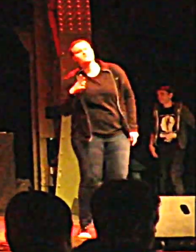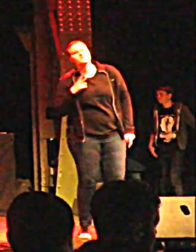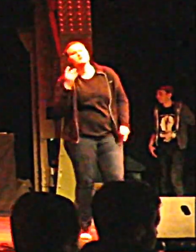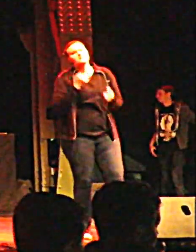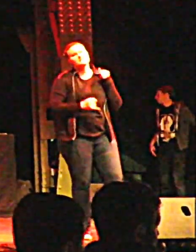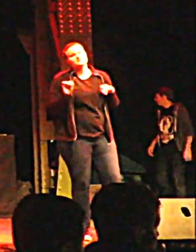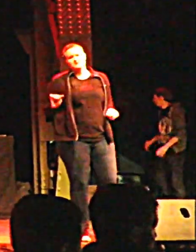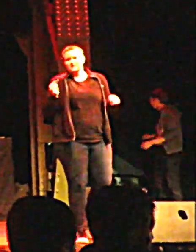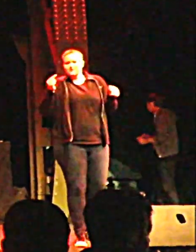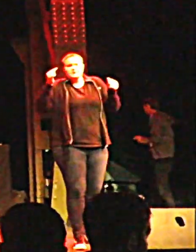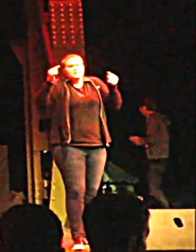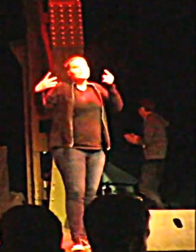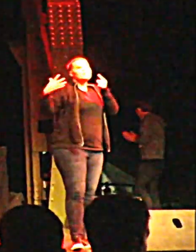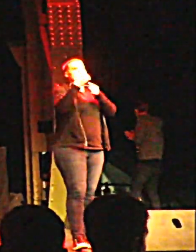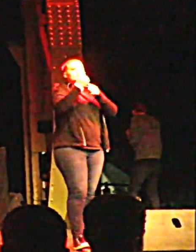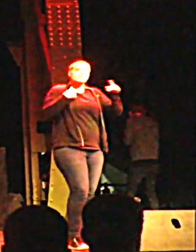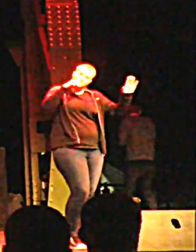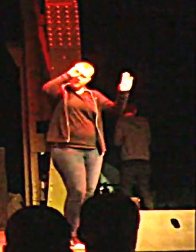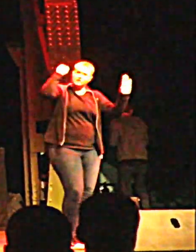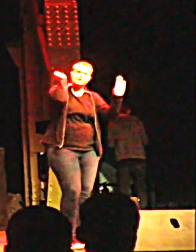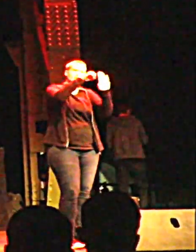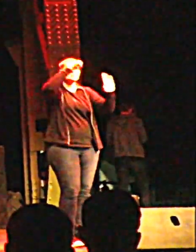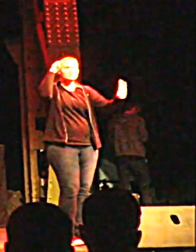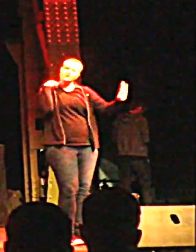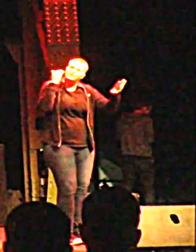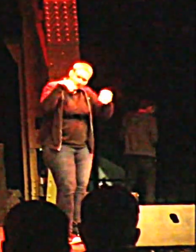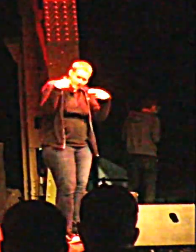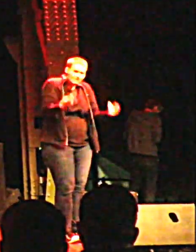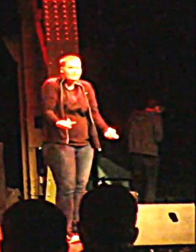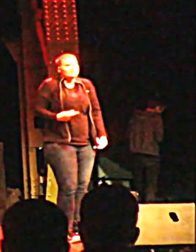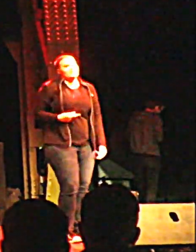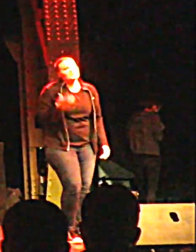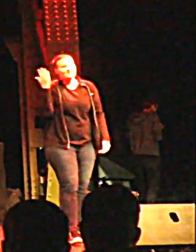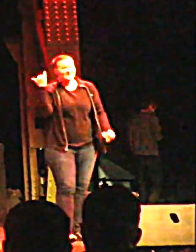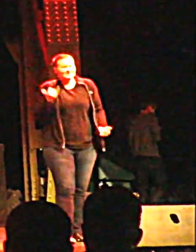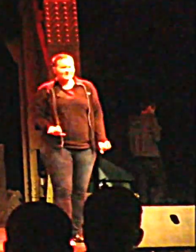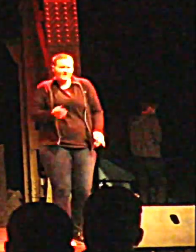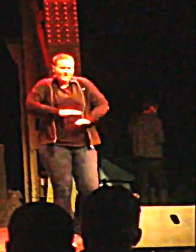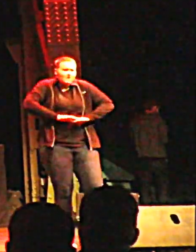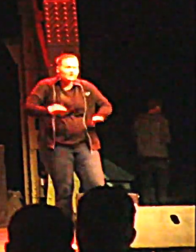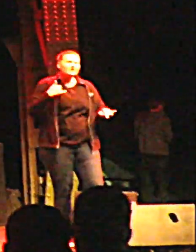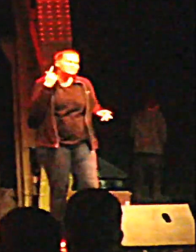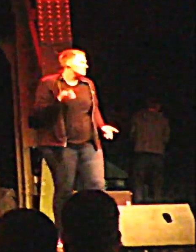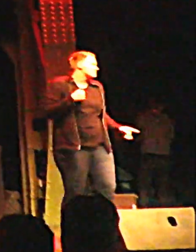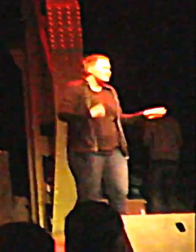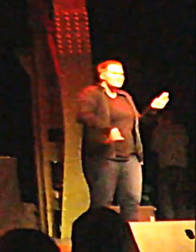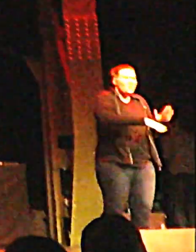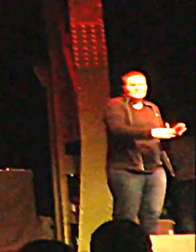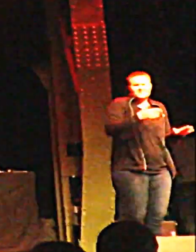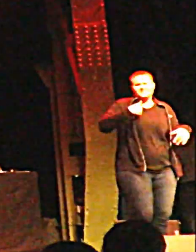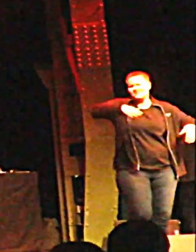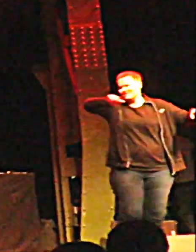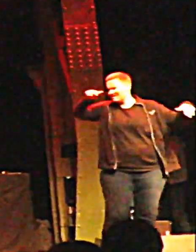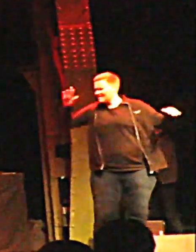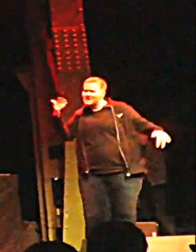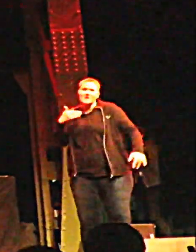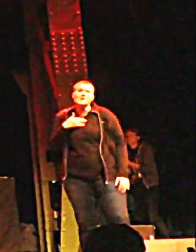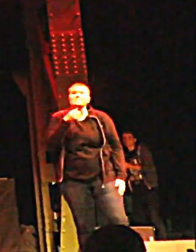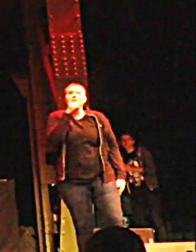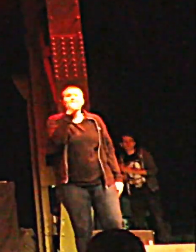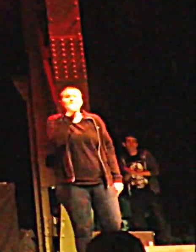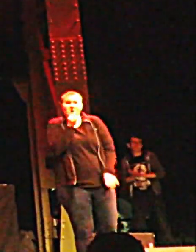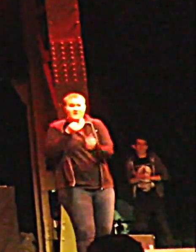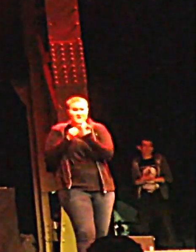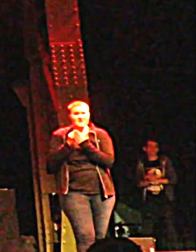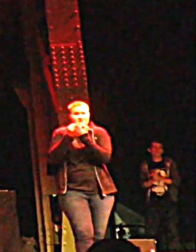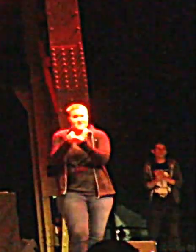Kopfschuss, kippe ich, kippe ich, los. Und ist Schluss. In dem Gelände. Exolat, schweiß ich kurz los. Mikrofonen? Beste Marken. Und so macht